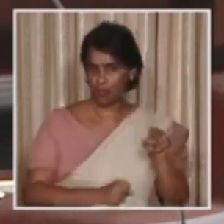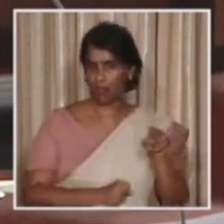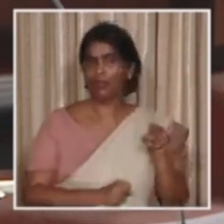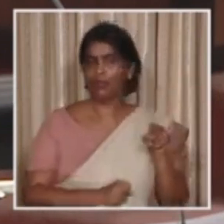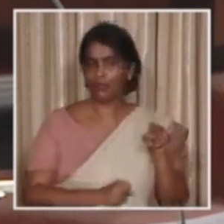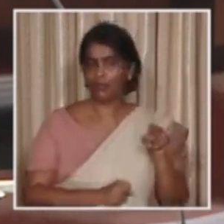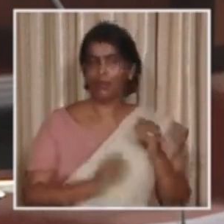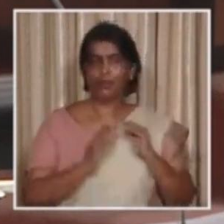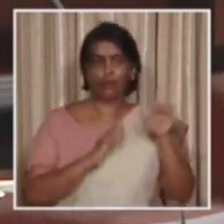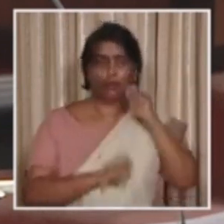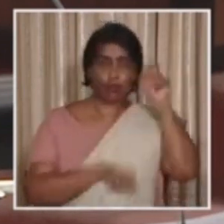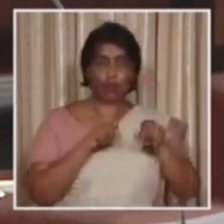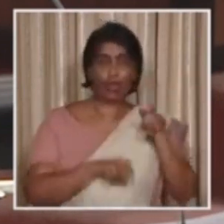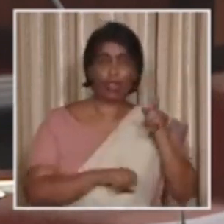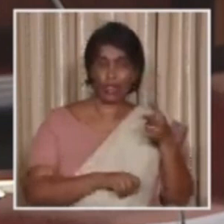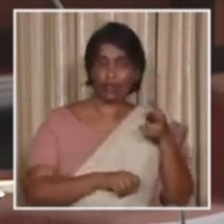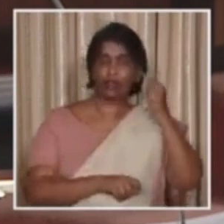தலையங்கத்திலே